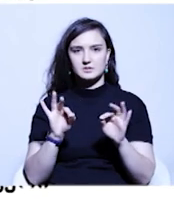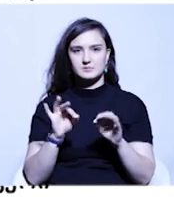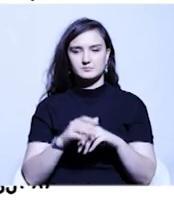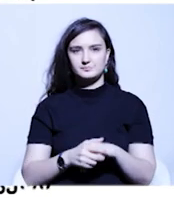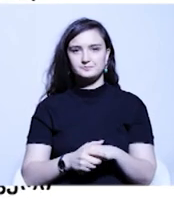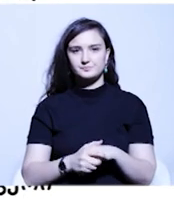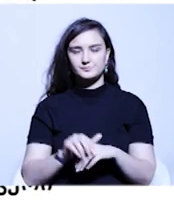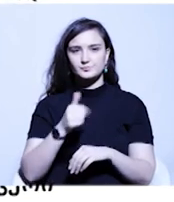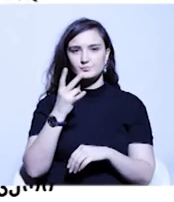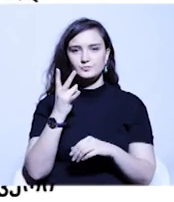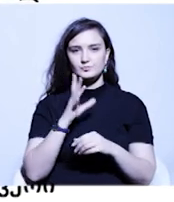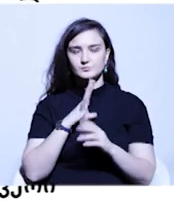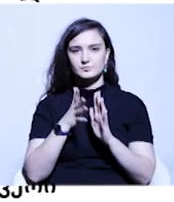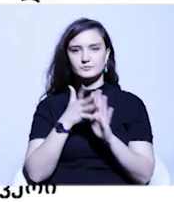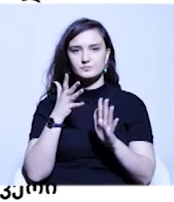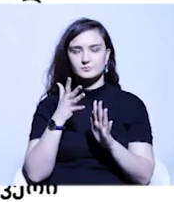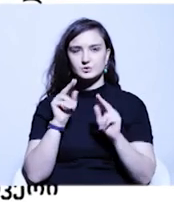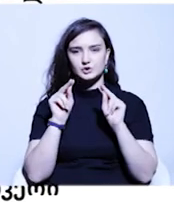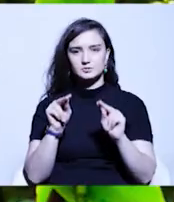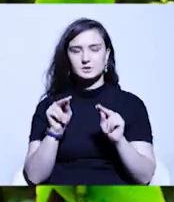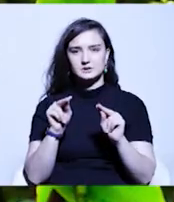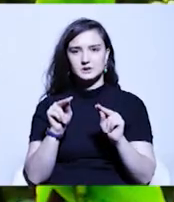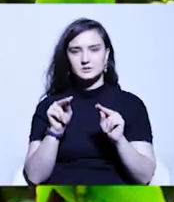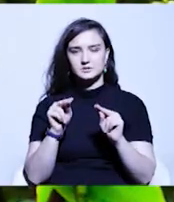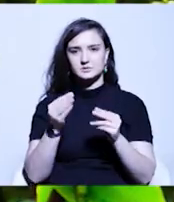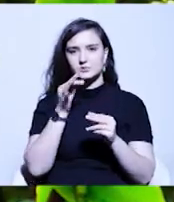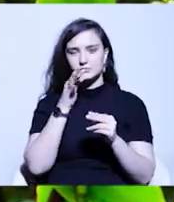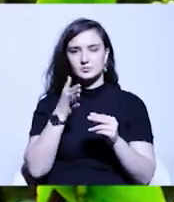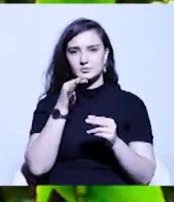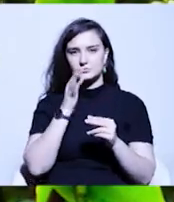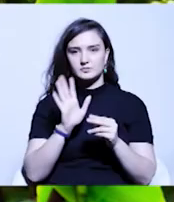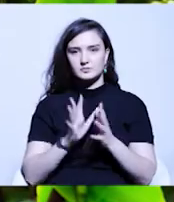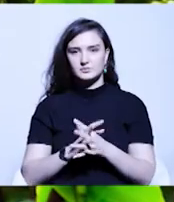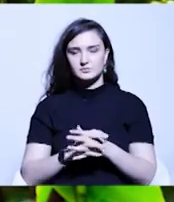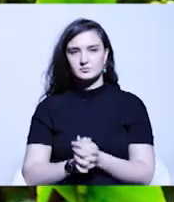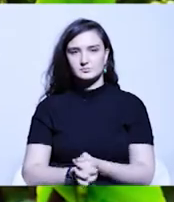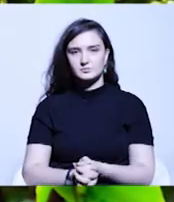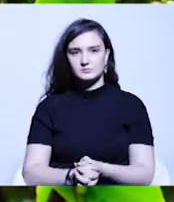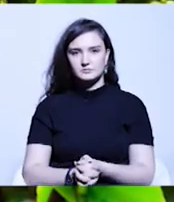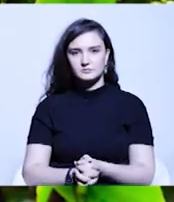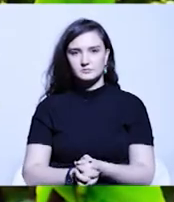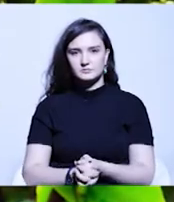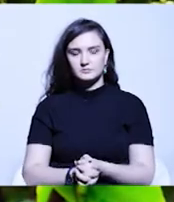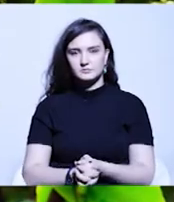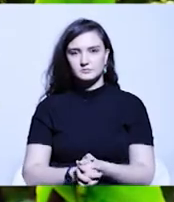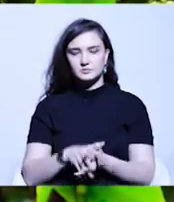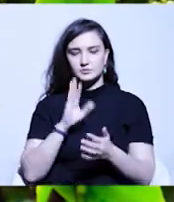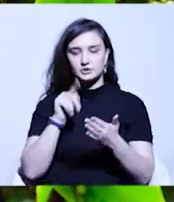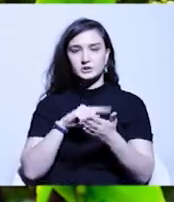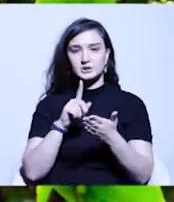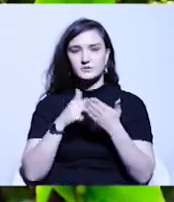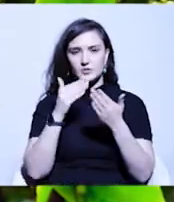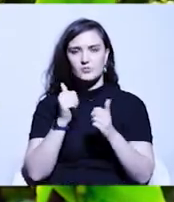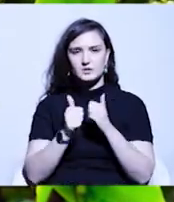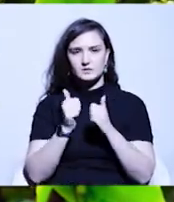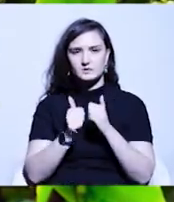ნიმუში? ან როგორ უნდა განსაზღვროთ ჭეშმარიტად მოგწონს თუ არა ეს ხელოვნების ნიმუში? და როდესაც ამ კითხვას ვსვამ ხოლმე,